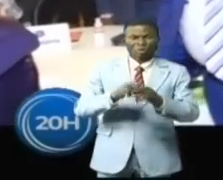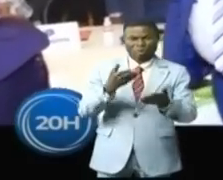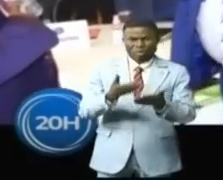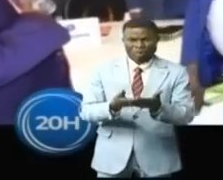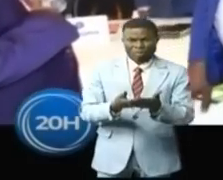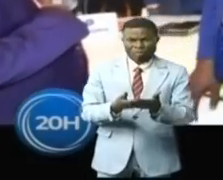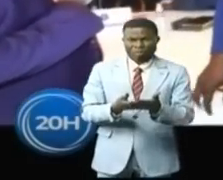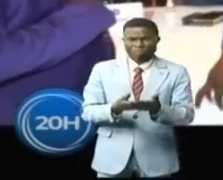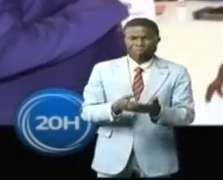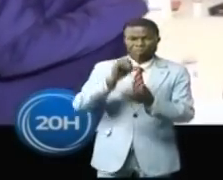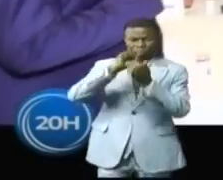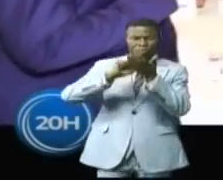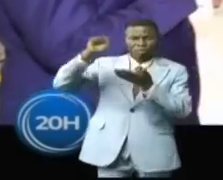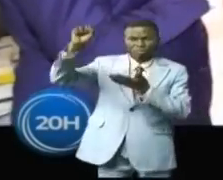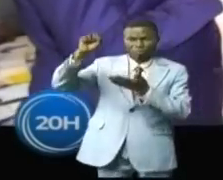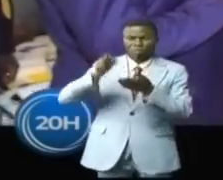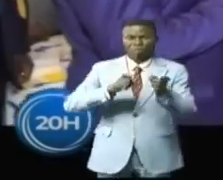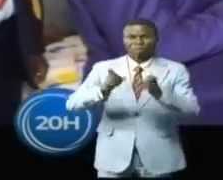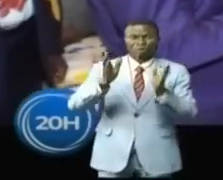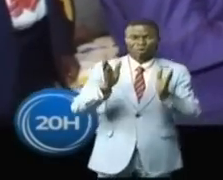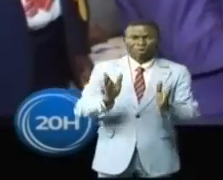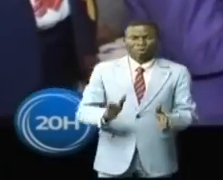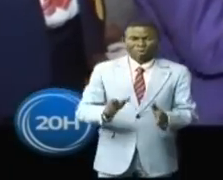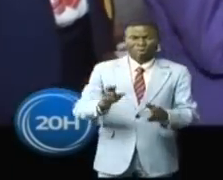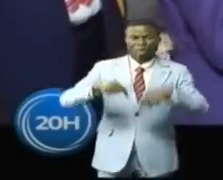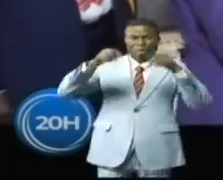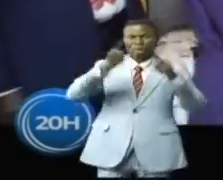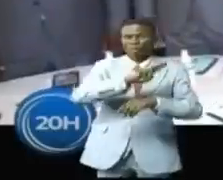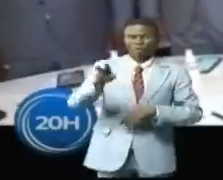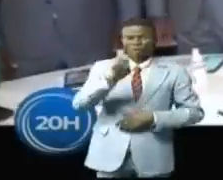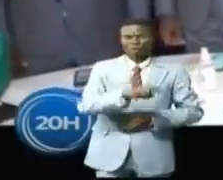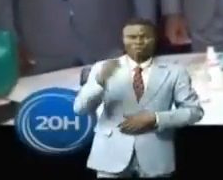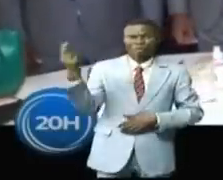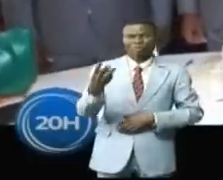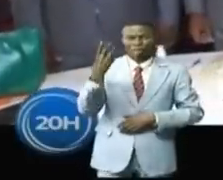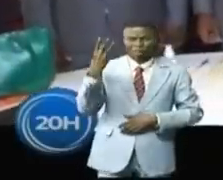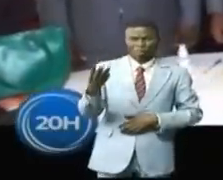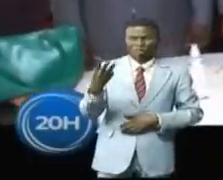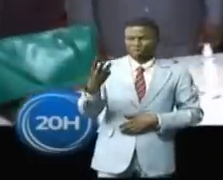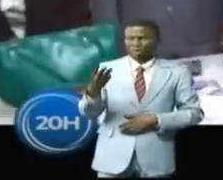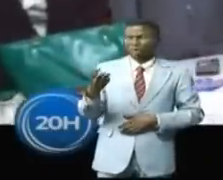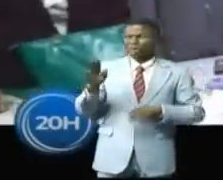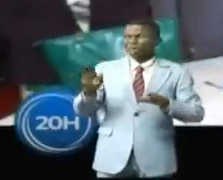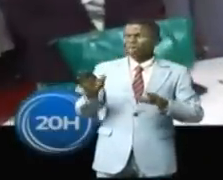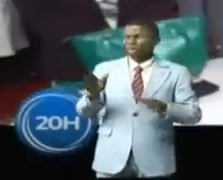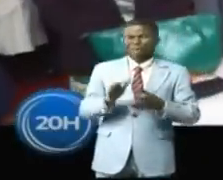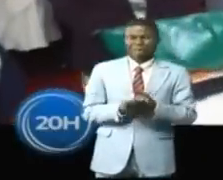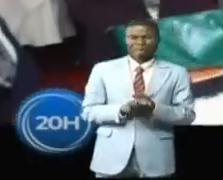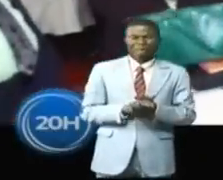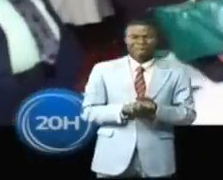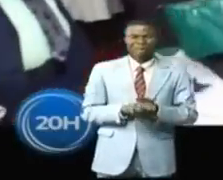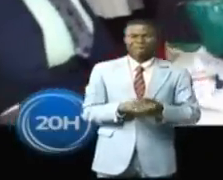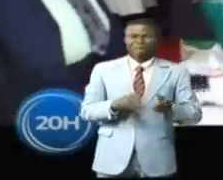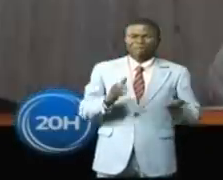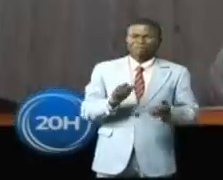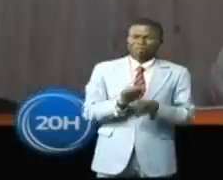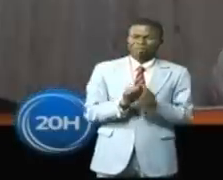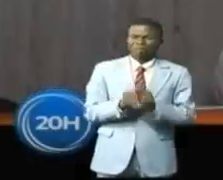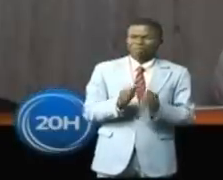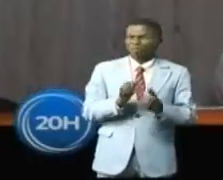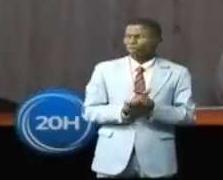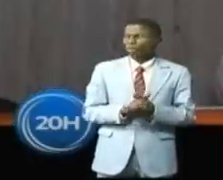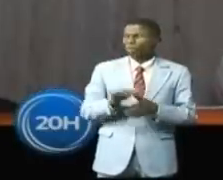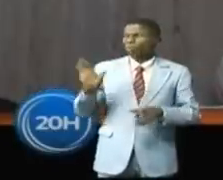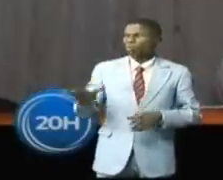Le séminaire d'orientation budgétaire pour l'exercice 2023, lancé ce jeudi 7 juillet 2022 au nom du Premier ministre par le